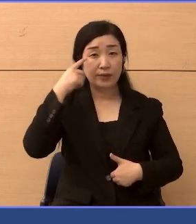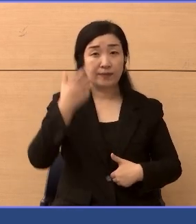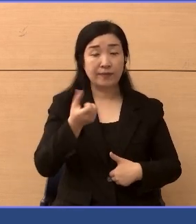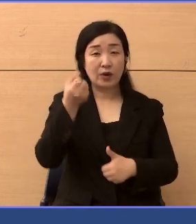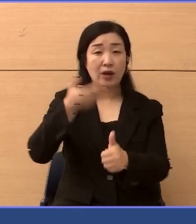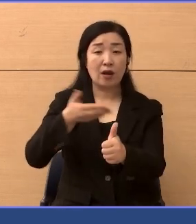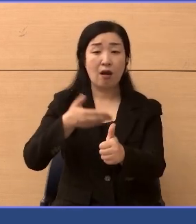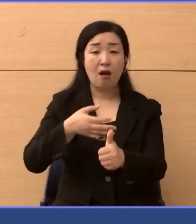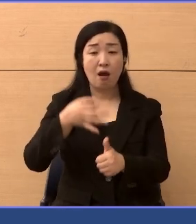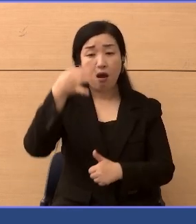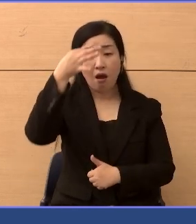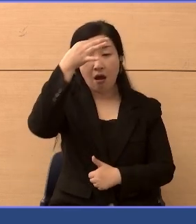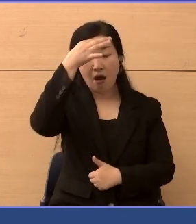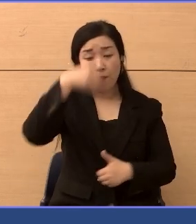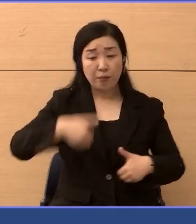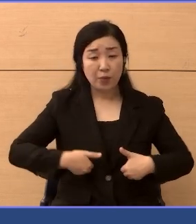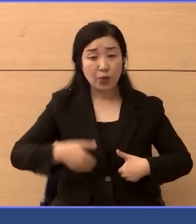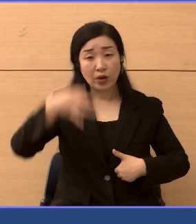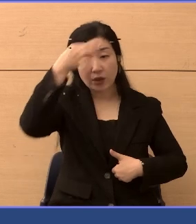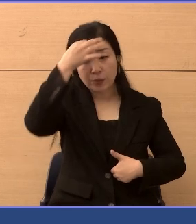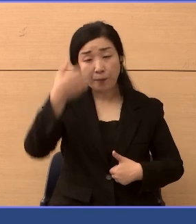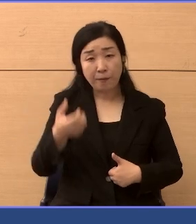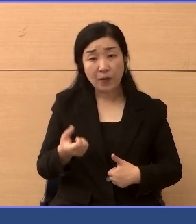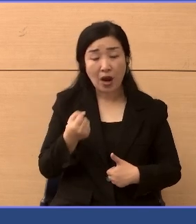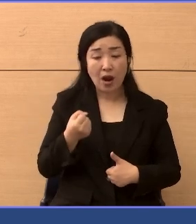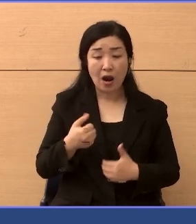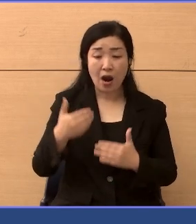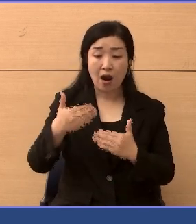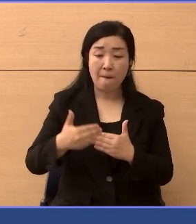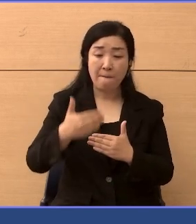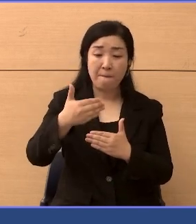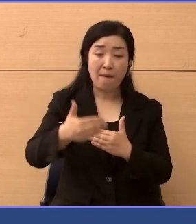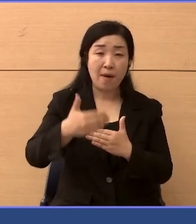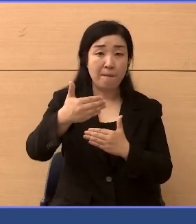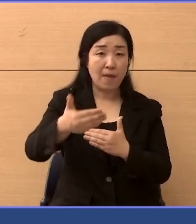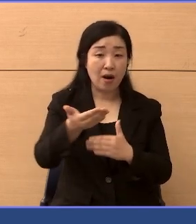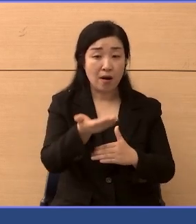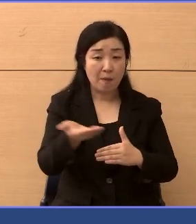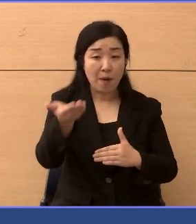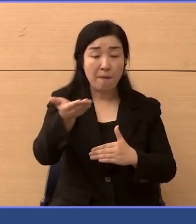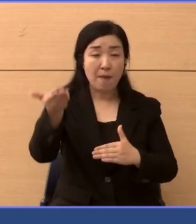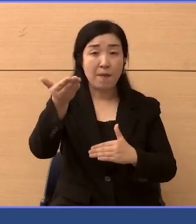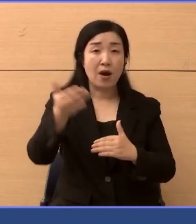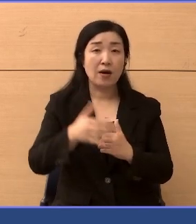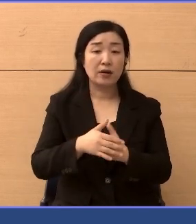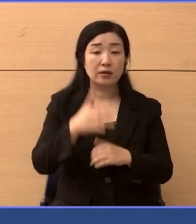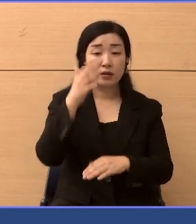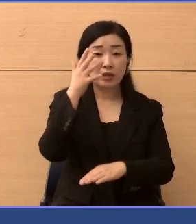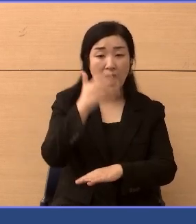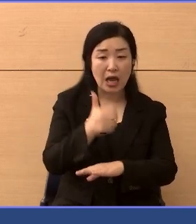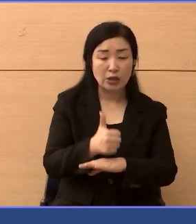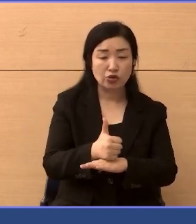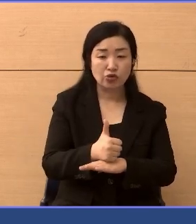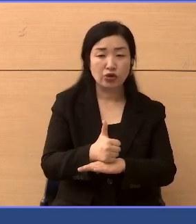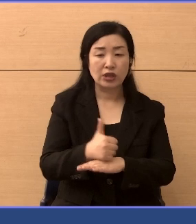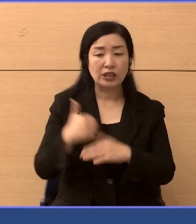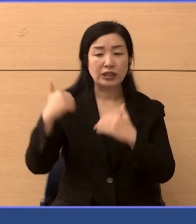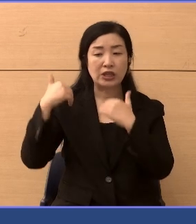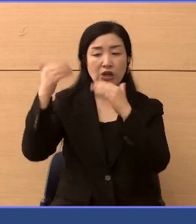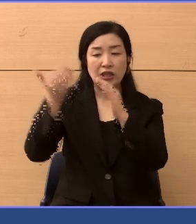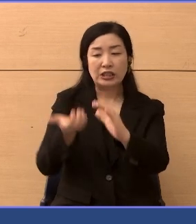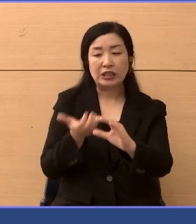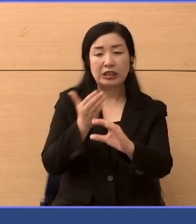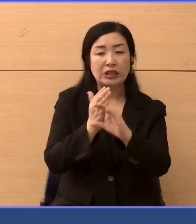필요한 well 스킬을 into 획득한다던가 middle 이런 adult 과정이 life. 사실 중년기에 접어들어서도 I've 계속